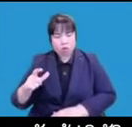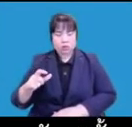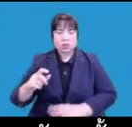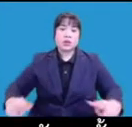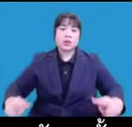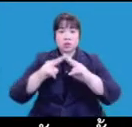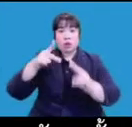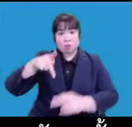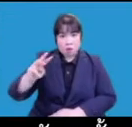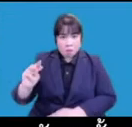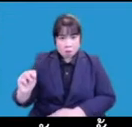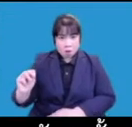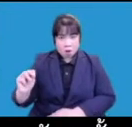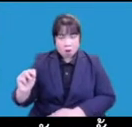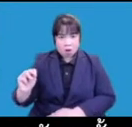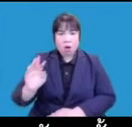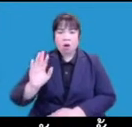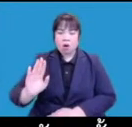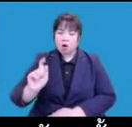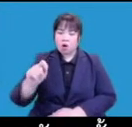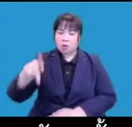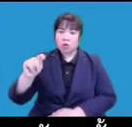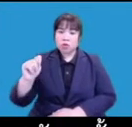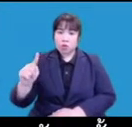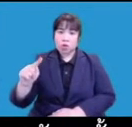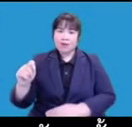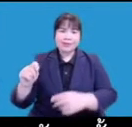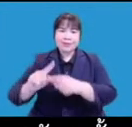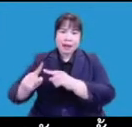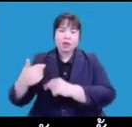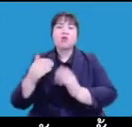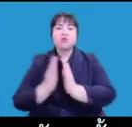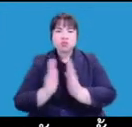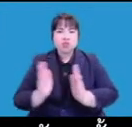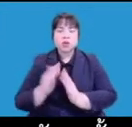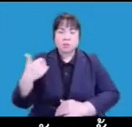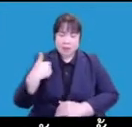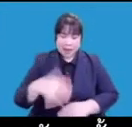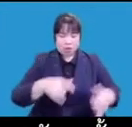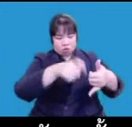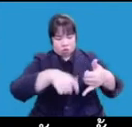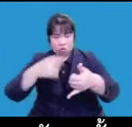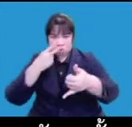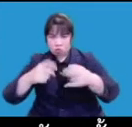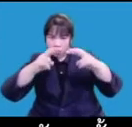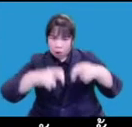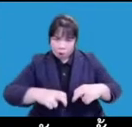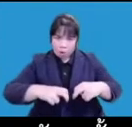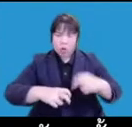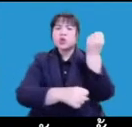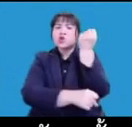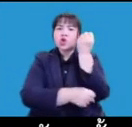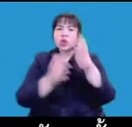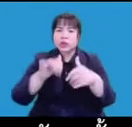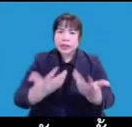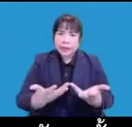สังคมและความมั่นคงของมนุษย์นะฮะเอามาเชื่อมกันเป็นรายคนนะครับจากนั้นขั้นต่อไปทำ analytics นะฮะดูว่าใครจนด้านไหนสุดท้ายนะครับเป็